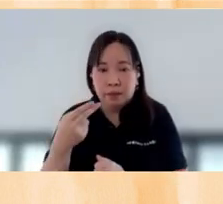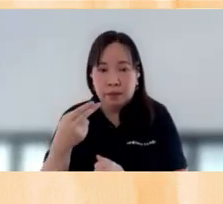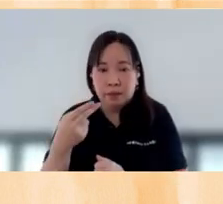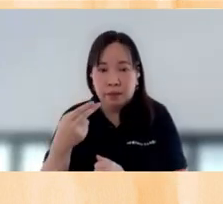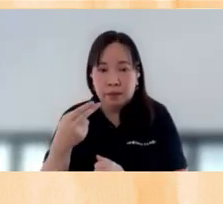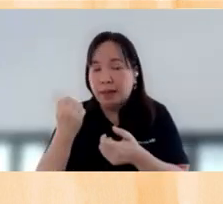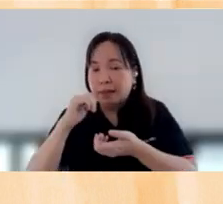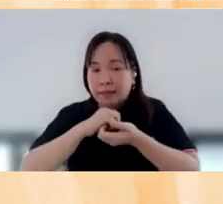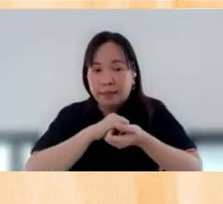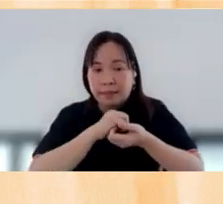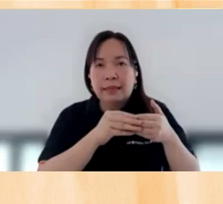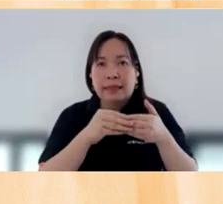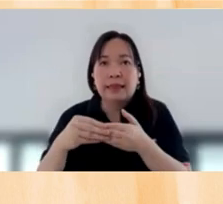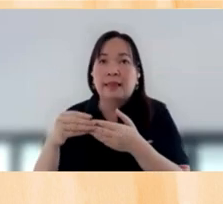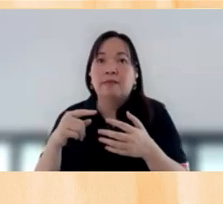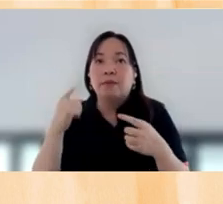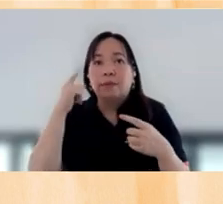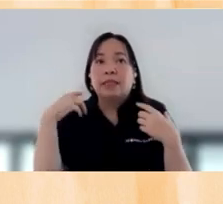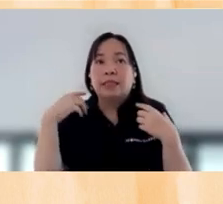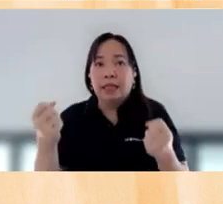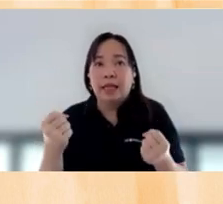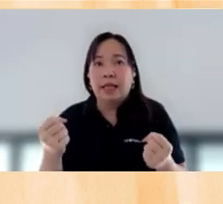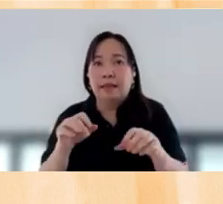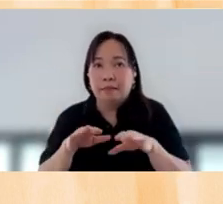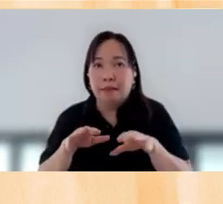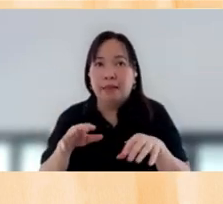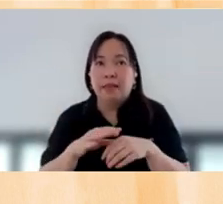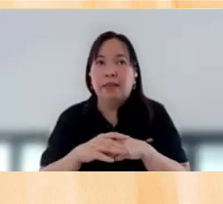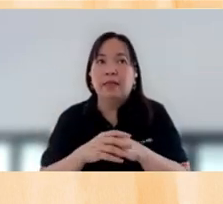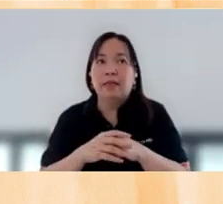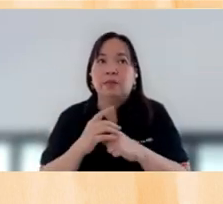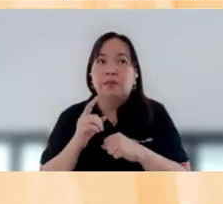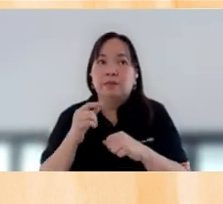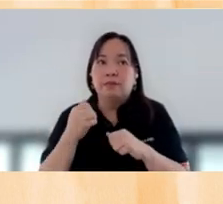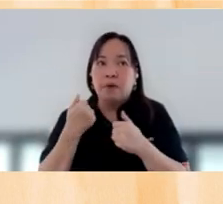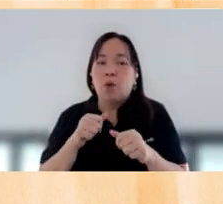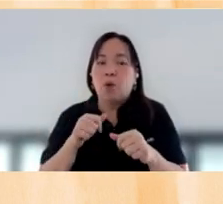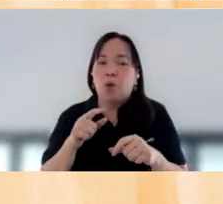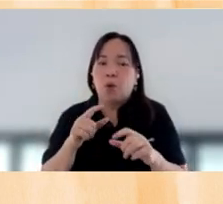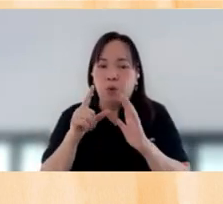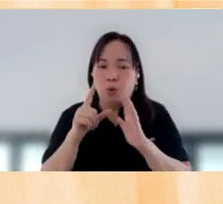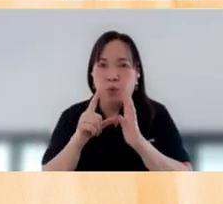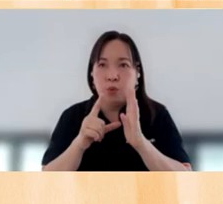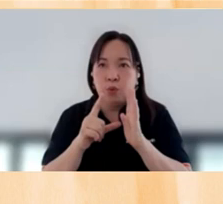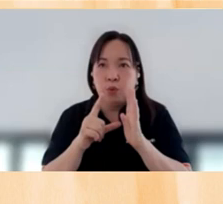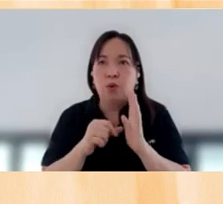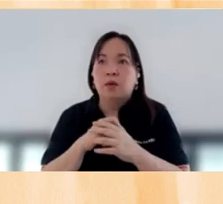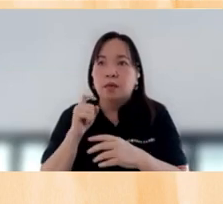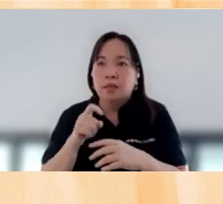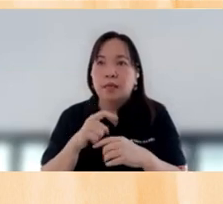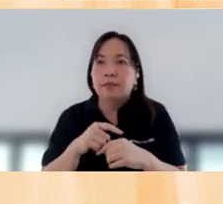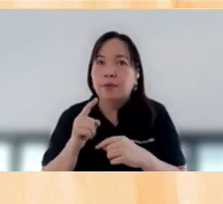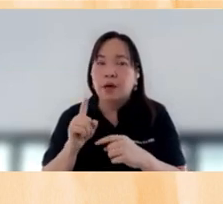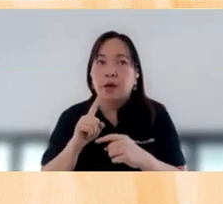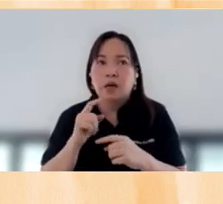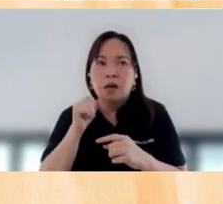bata ayon na rin sa sinasabi ng batas. Una, dapat may mga ginagawa para mapataas ang awareness tungkol sa mental